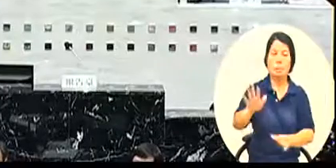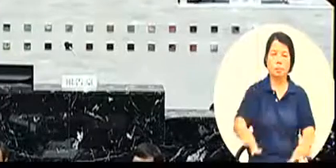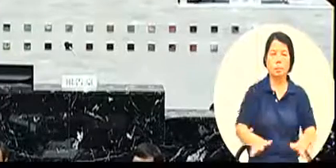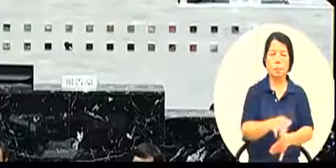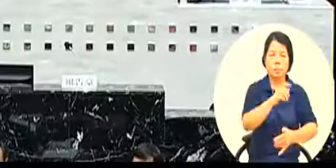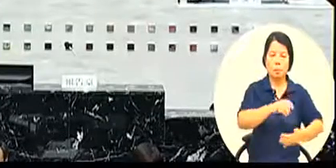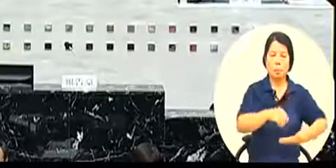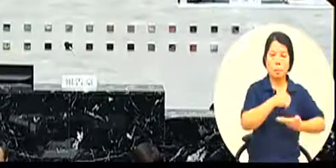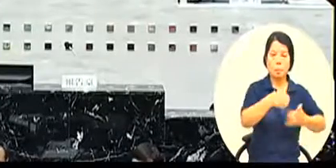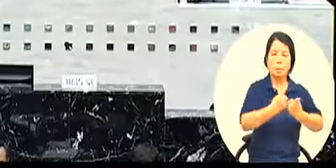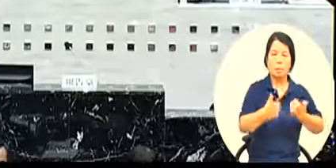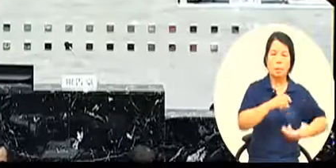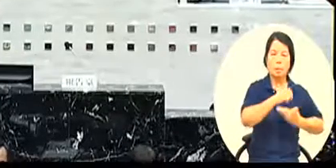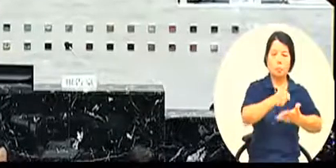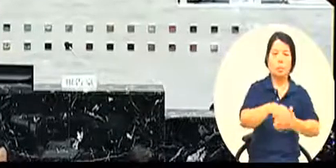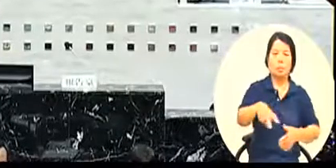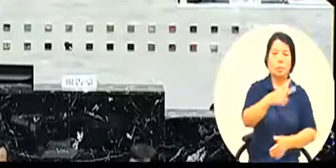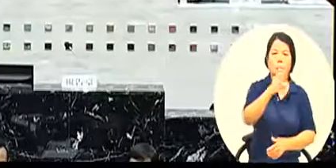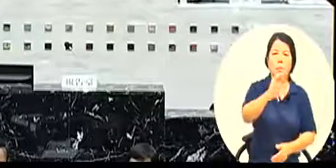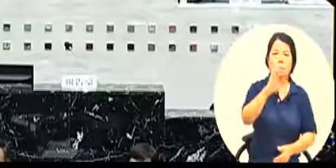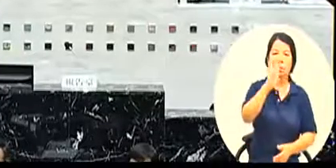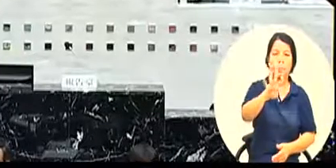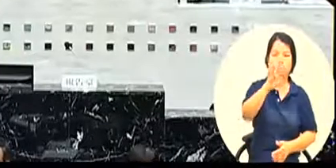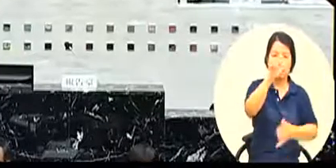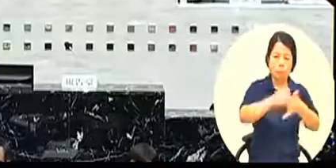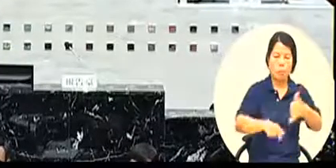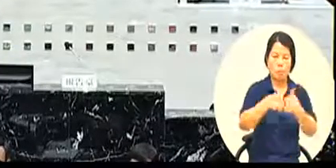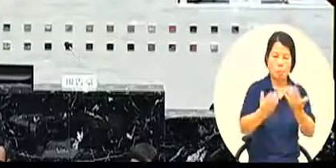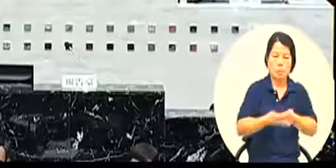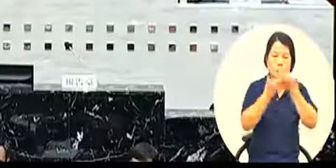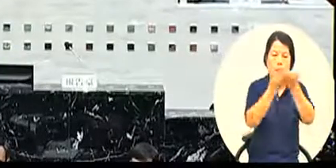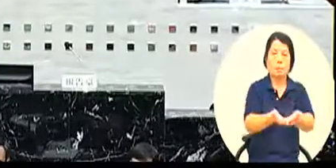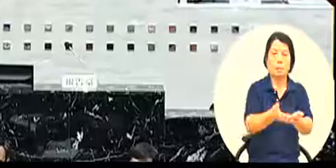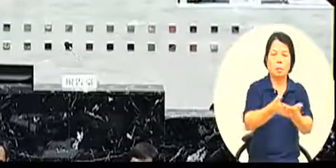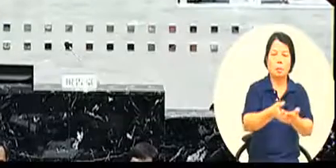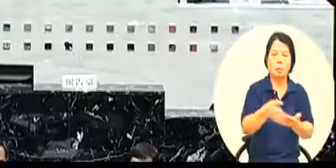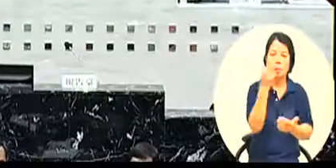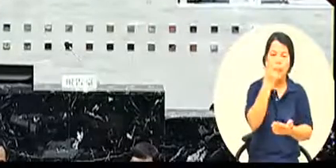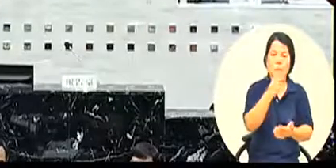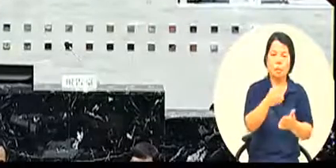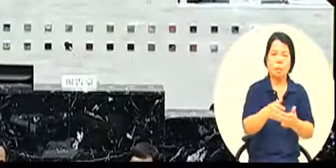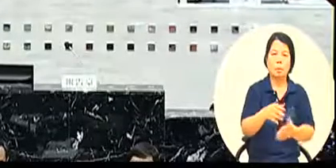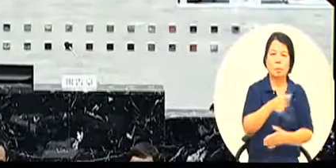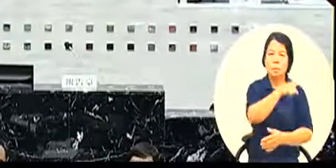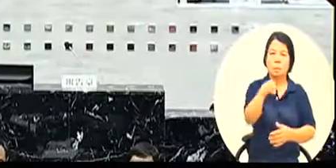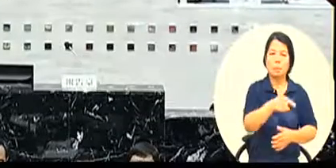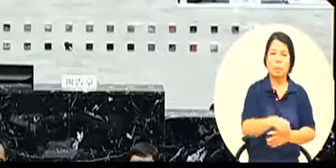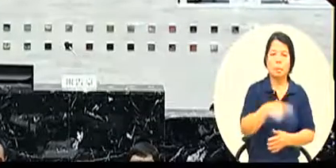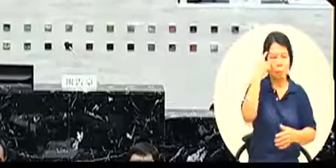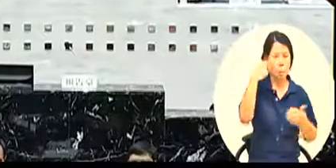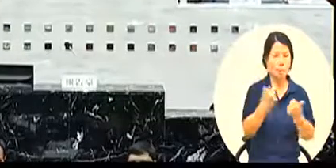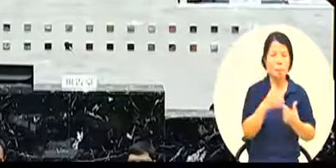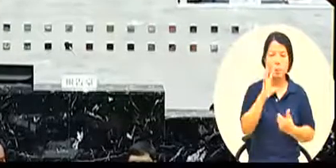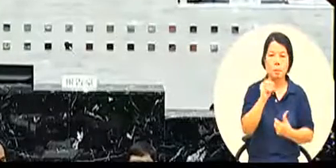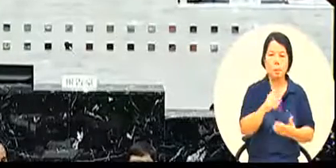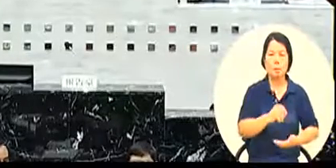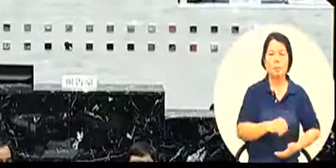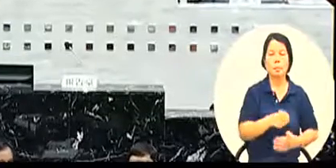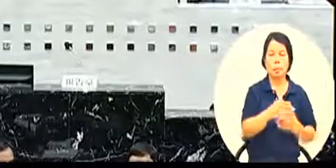共有两百九十四案，交付审查。各位同仁们意见？哎，请肖友拿议员发言。